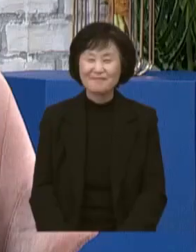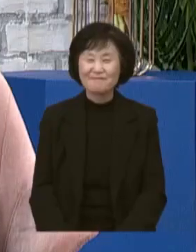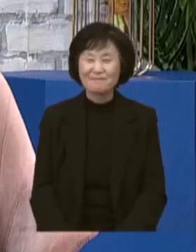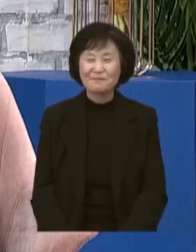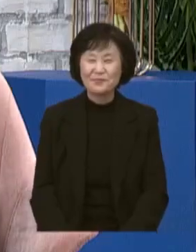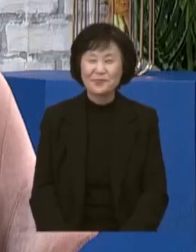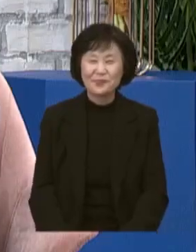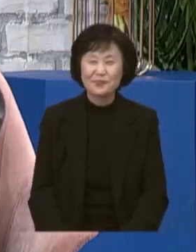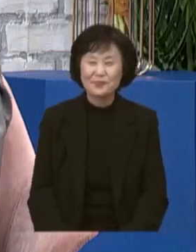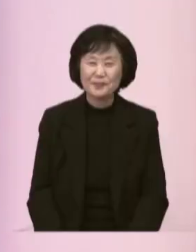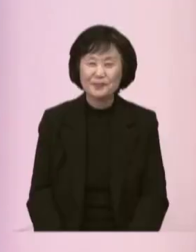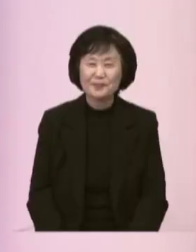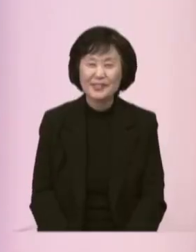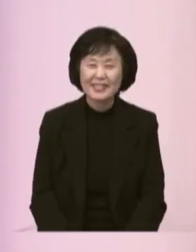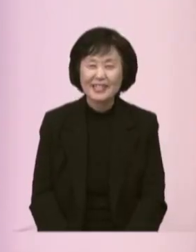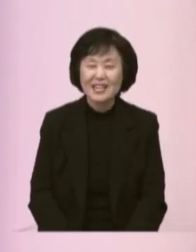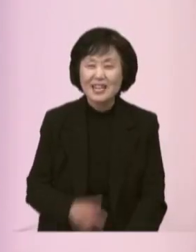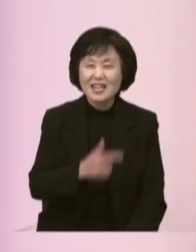돼요.